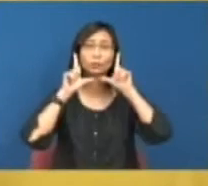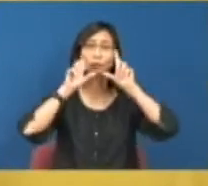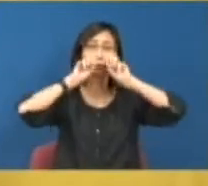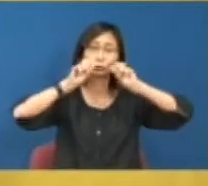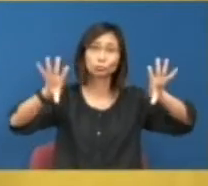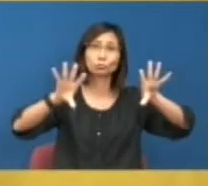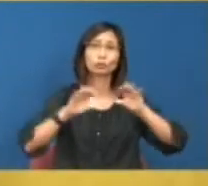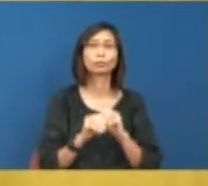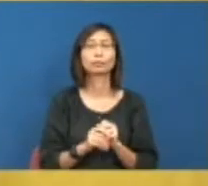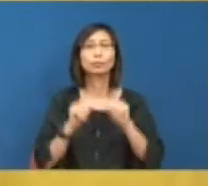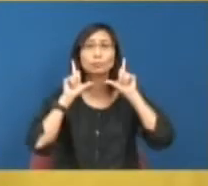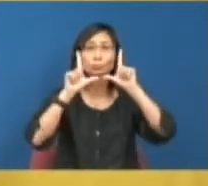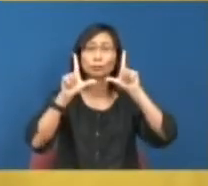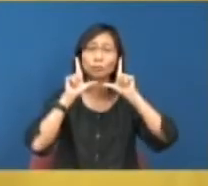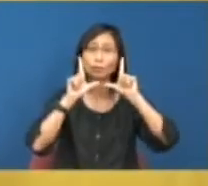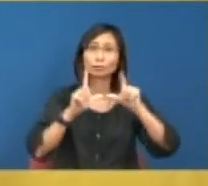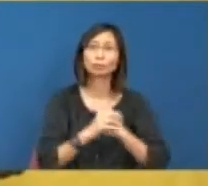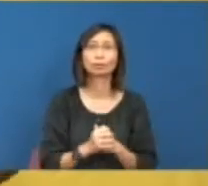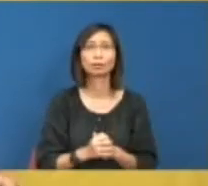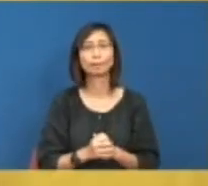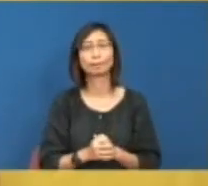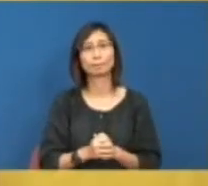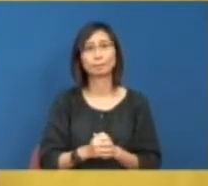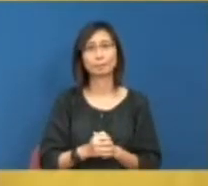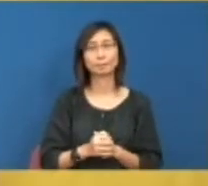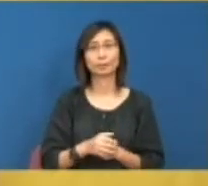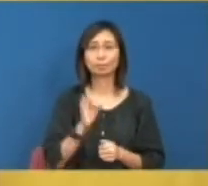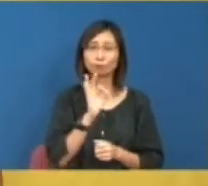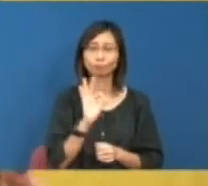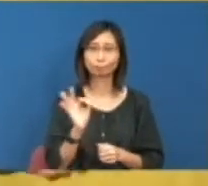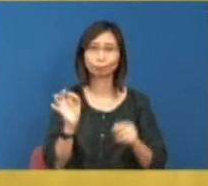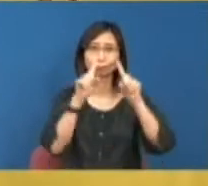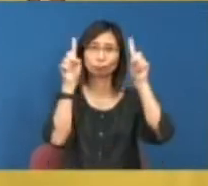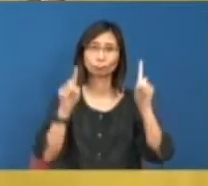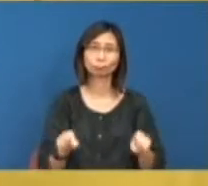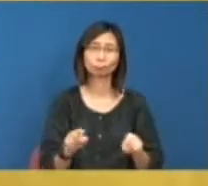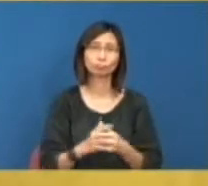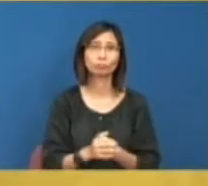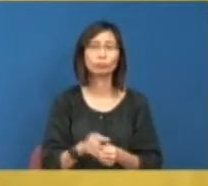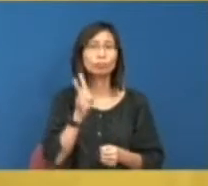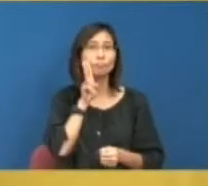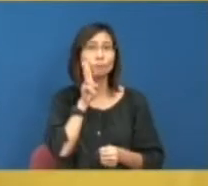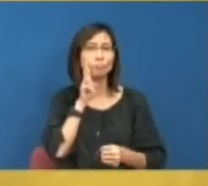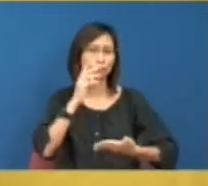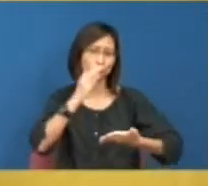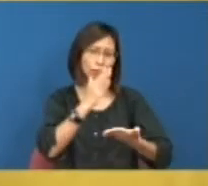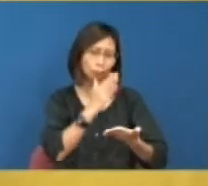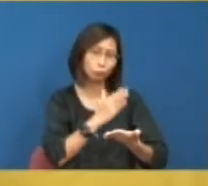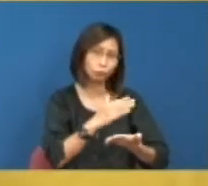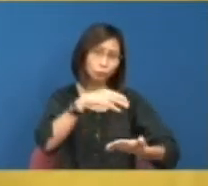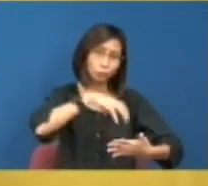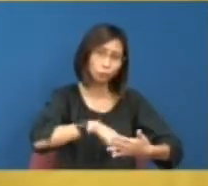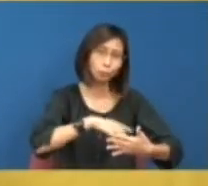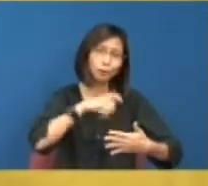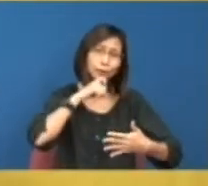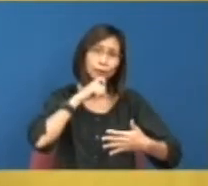家明白唔存在，即係冇呢個咁嘅問題。當然，如果我哋部分裏面嘅人覺得我哋